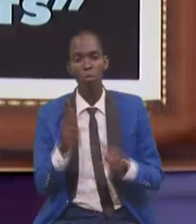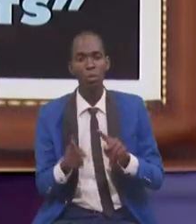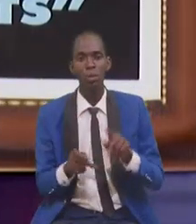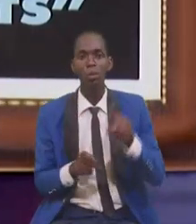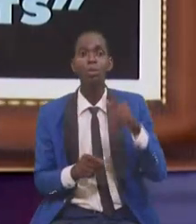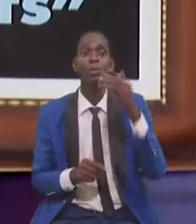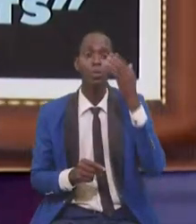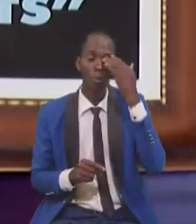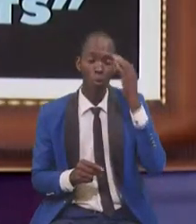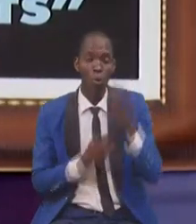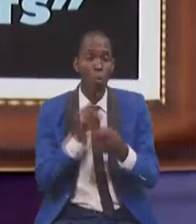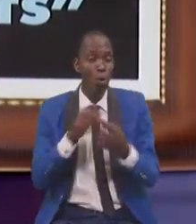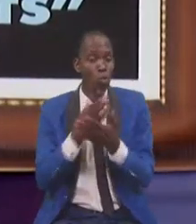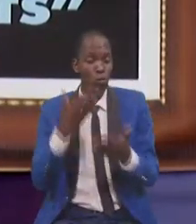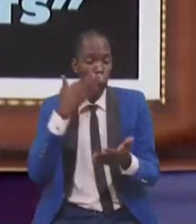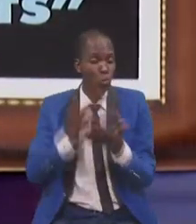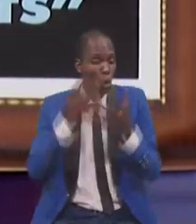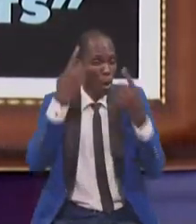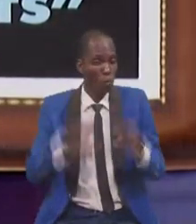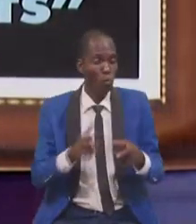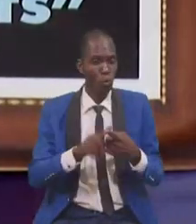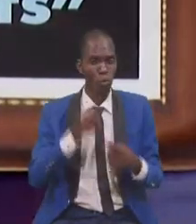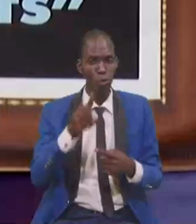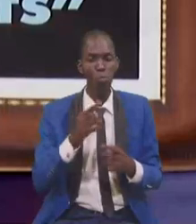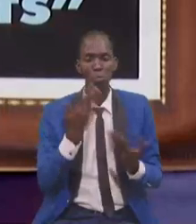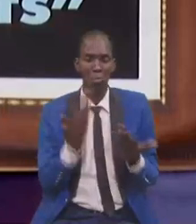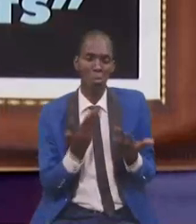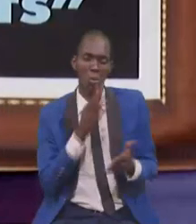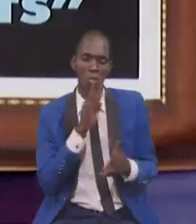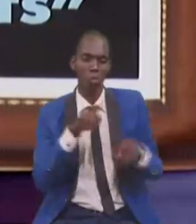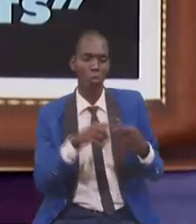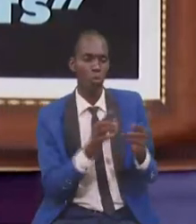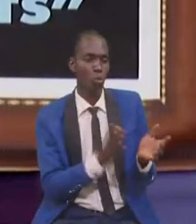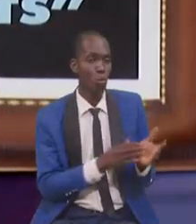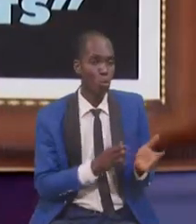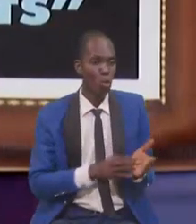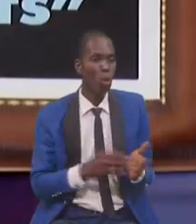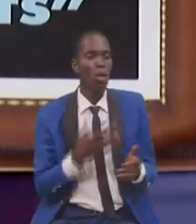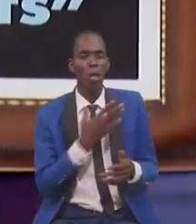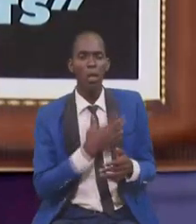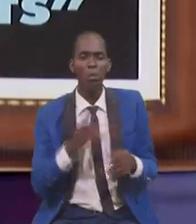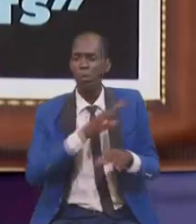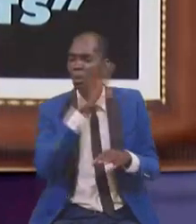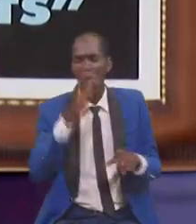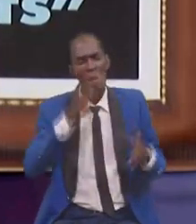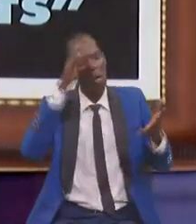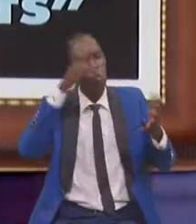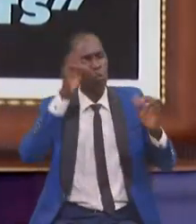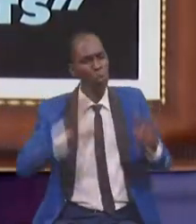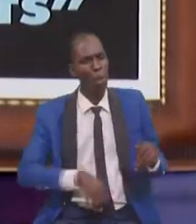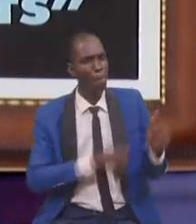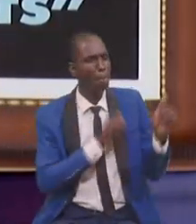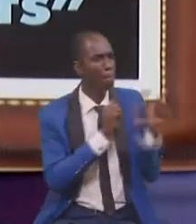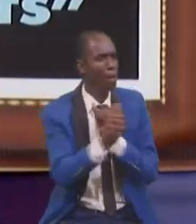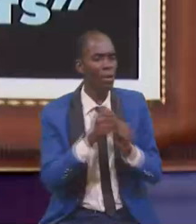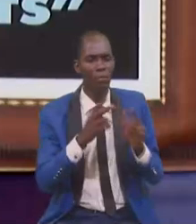savez, lorsque quelque chose de bon vous arrive, vous êtes allé à l'école, vous ne savez pas que vous